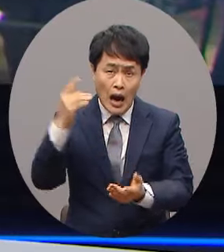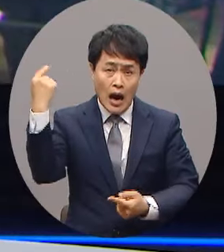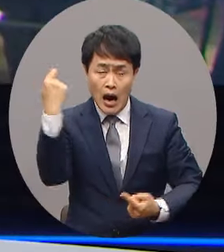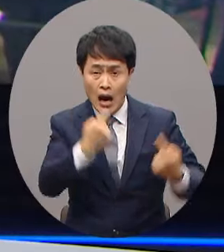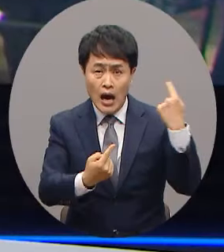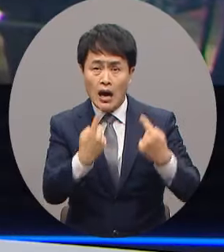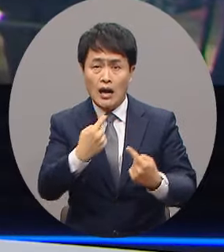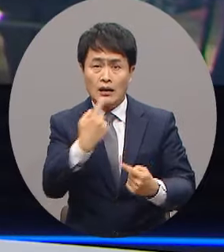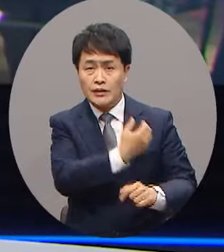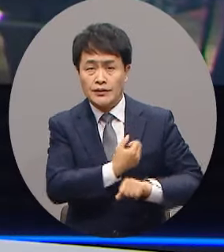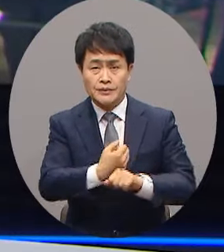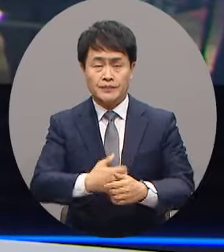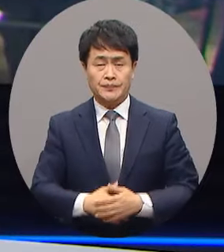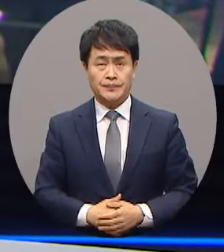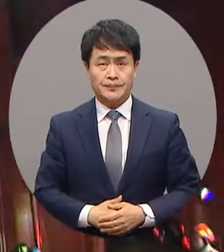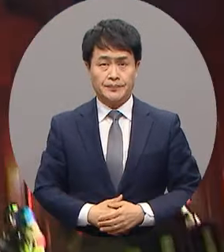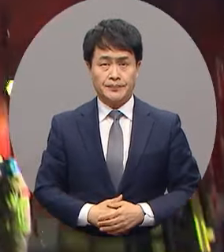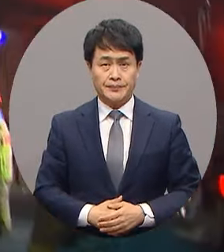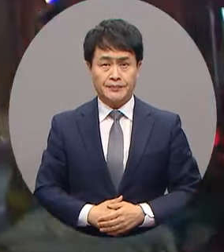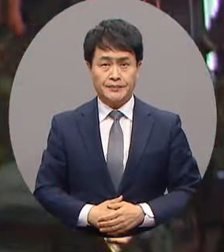박혜진 기자입니다.